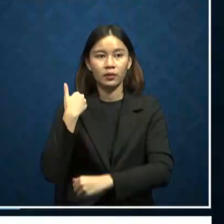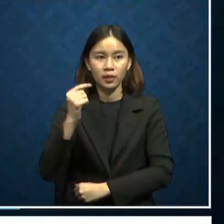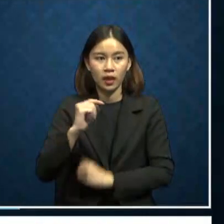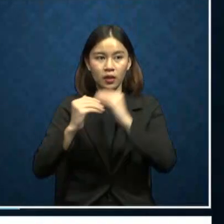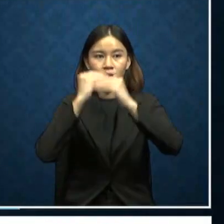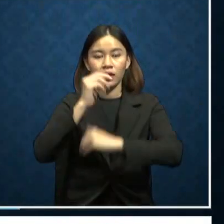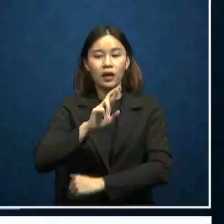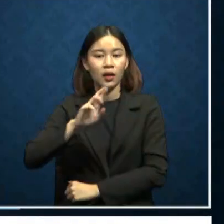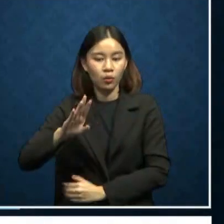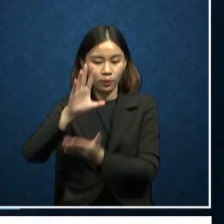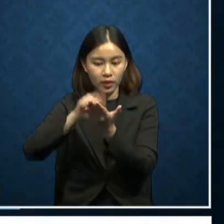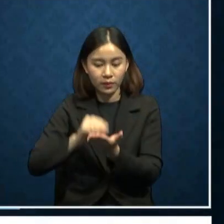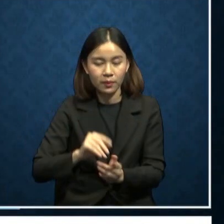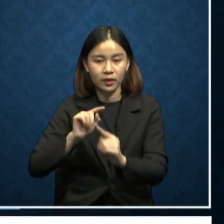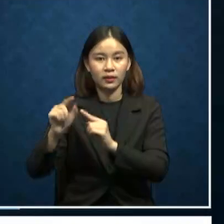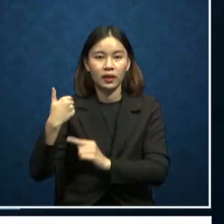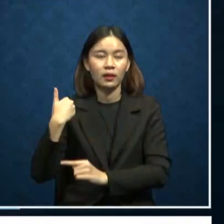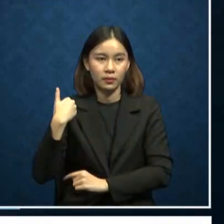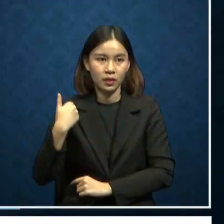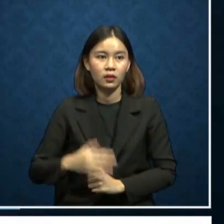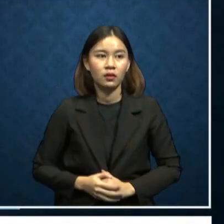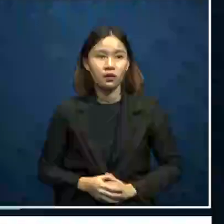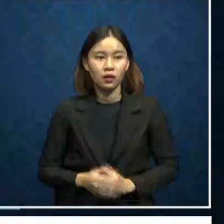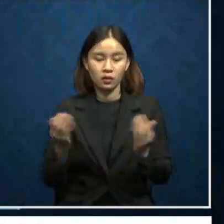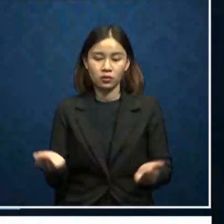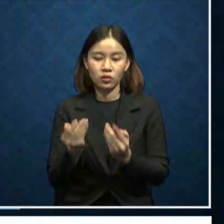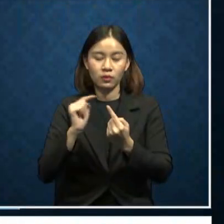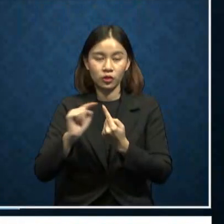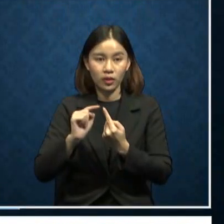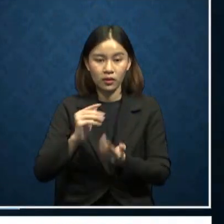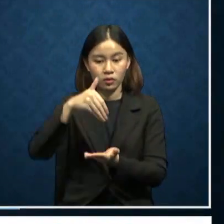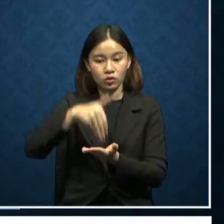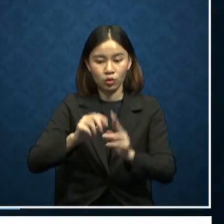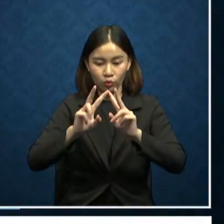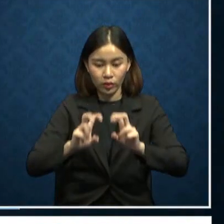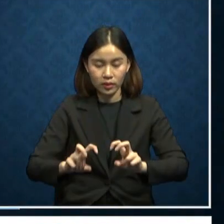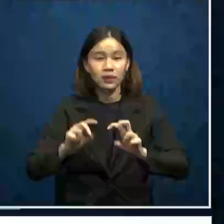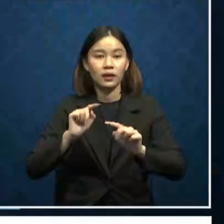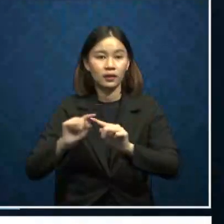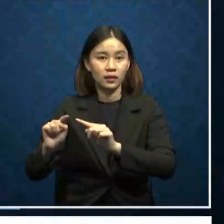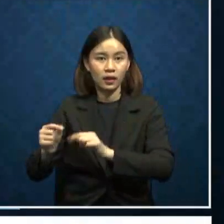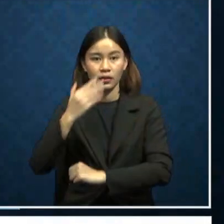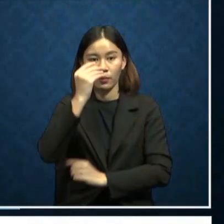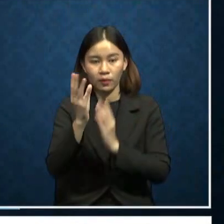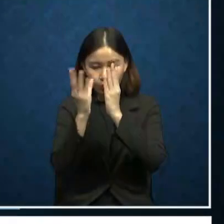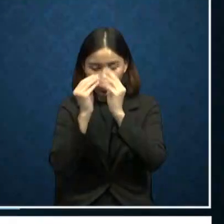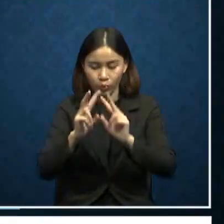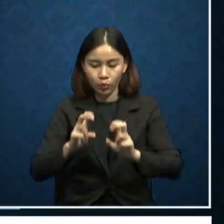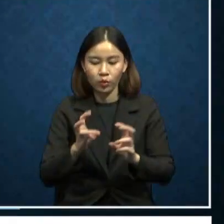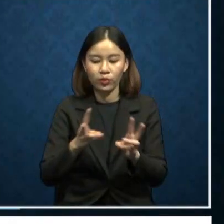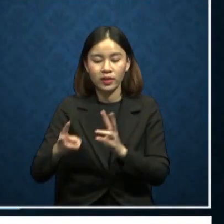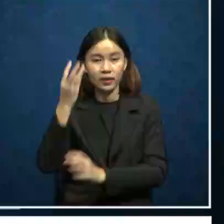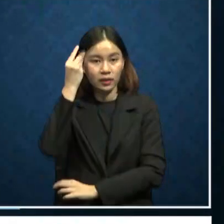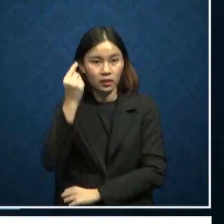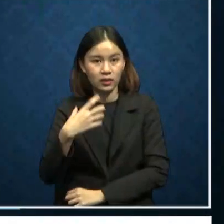พัฒนาระบบข้อมูลขนาดใหญ่หรือว่า Big Dataนะคะส่งเสริมการสร้างศูนย์วิจัยเชิง Globaldecisionเพื่อศึกษาแนวคิดความ